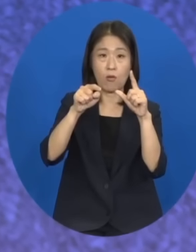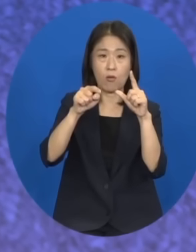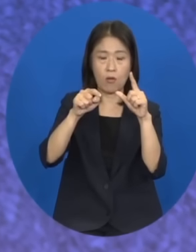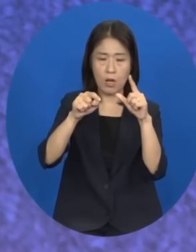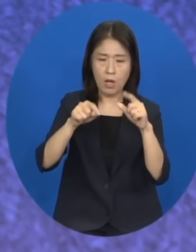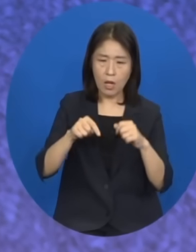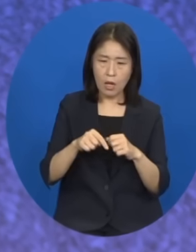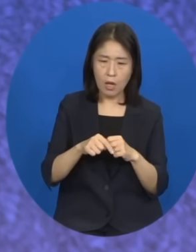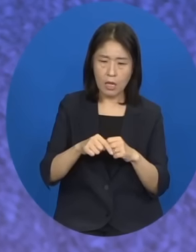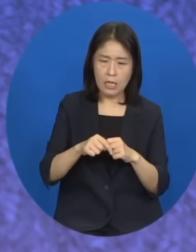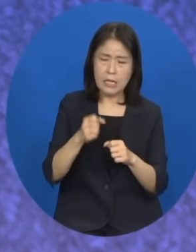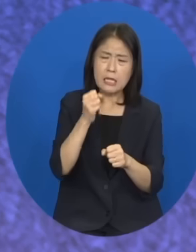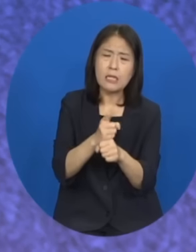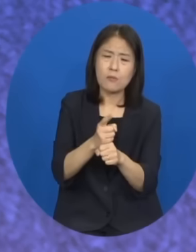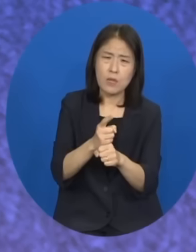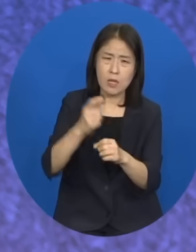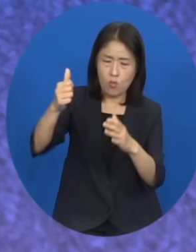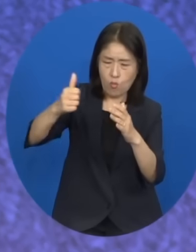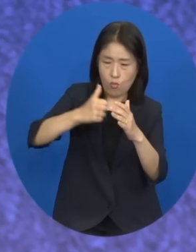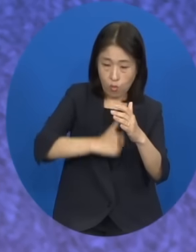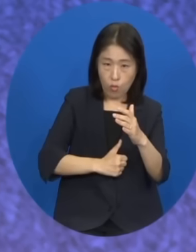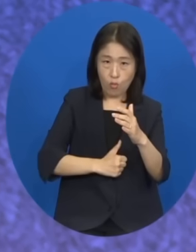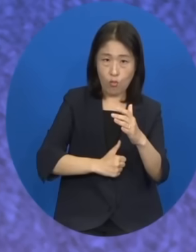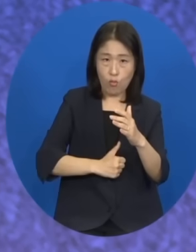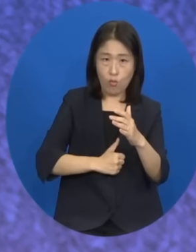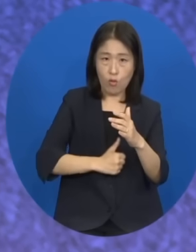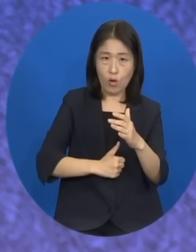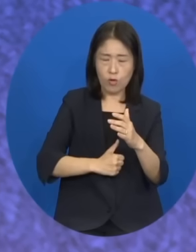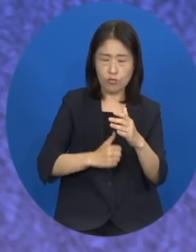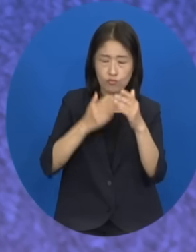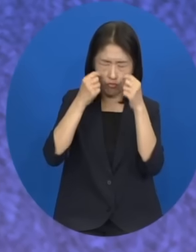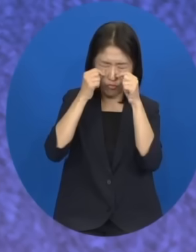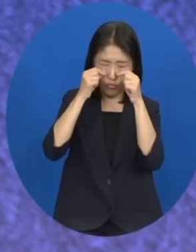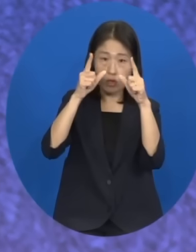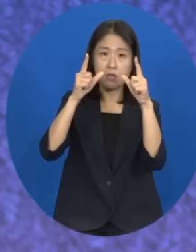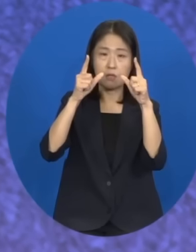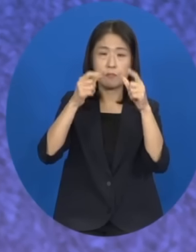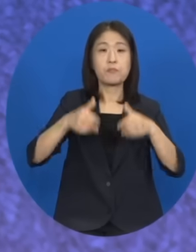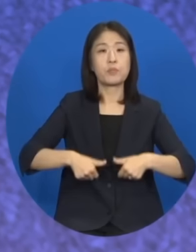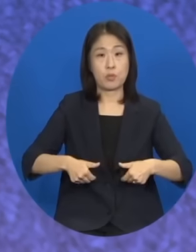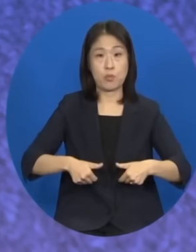안에 와 계시다가 눈만 뜨이는 거라는 거예요. 이건